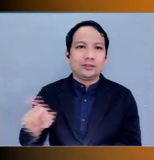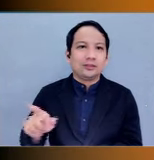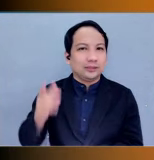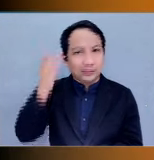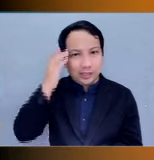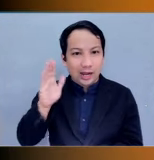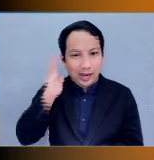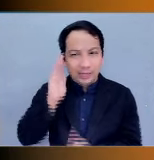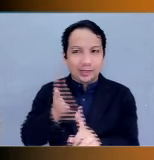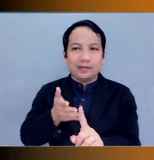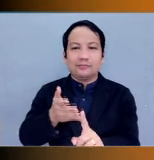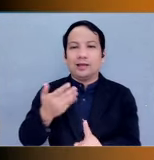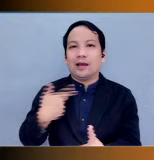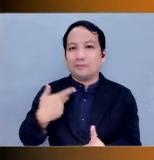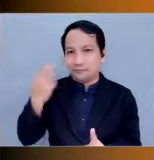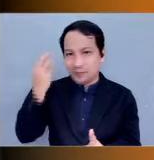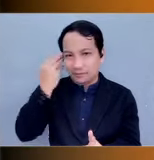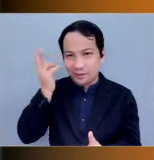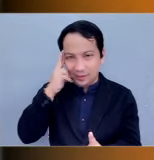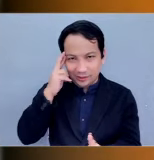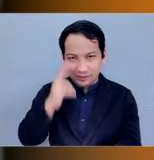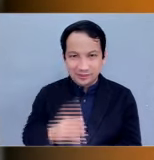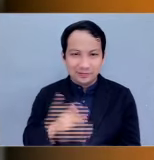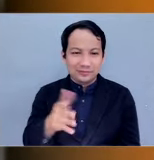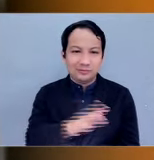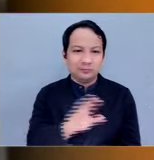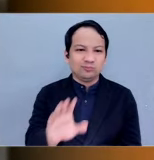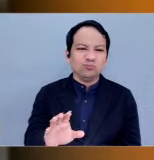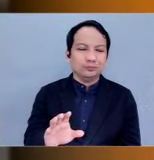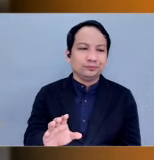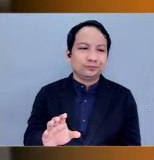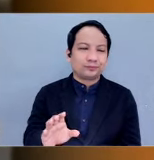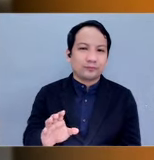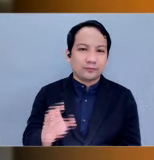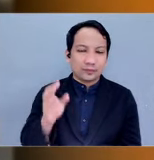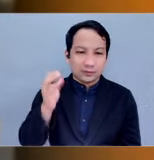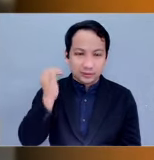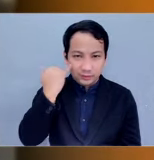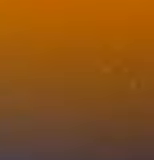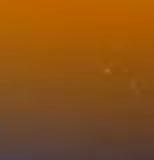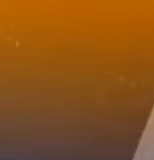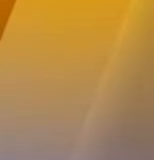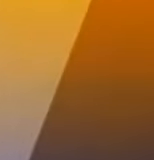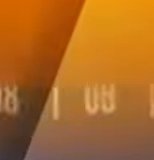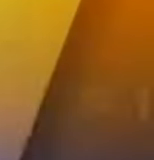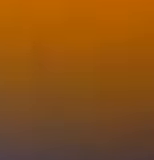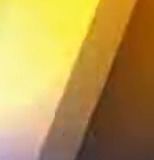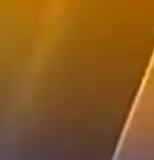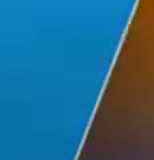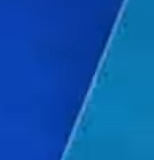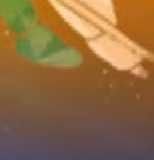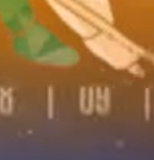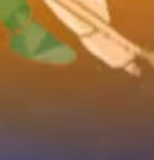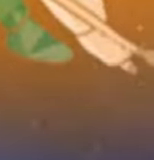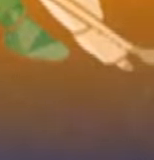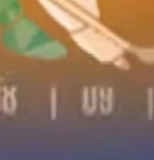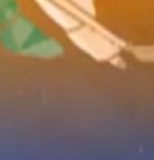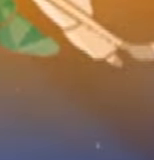ang suspect. Nagbabalita mula sa frontline, John Arua, News 5.